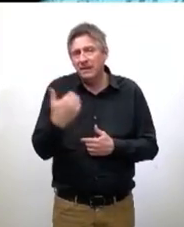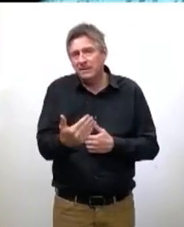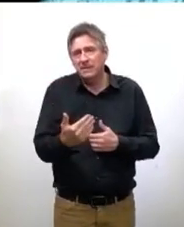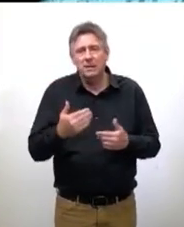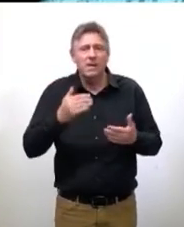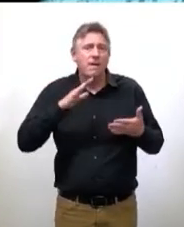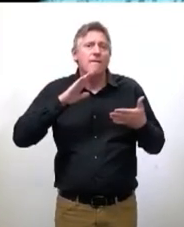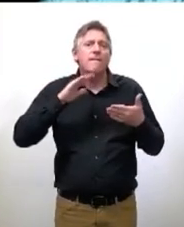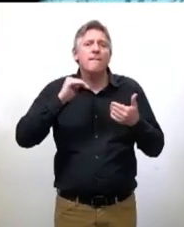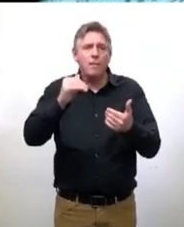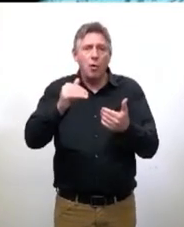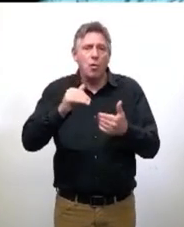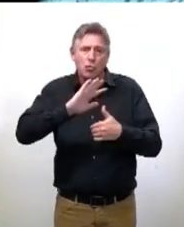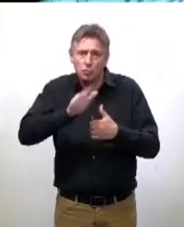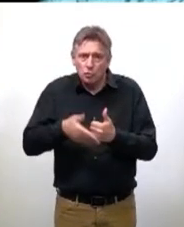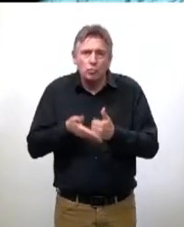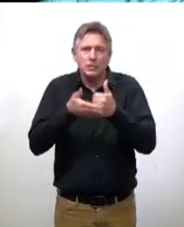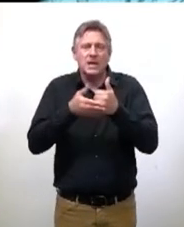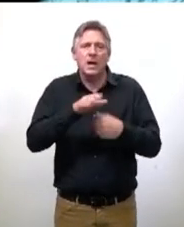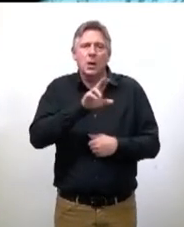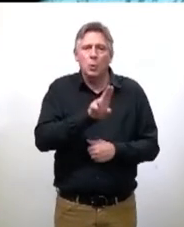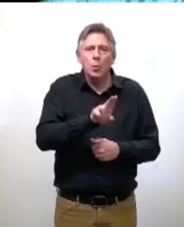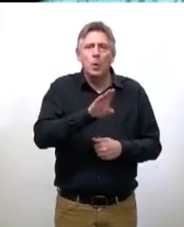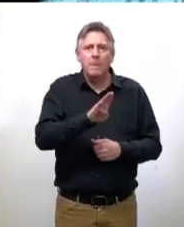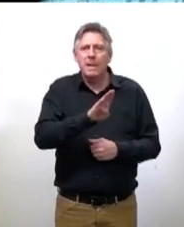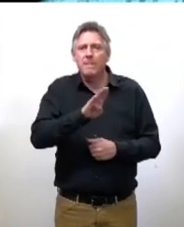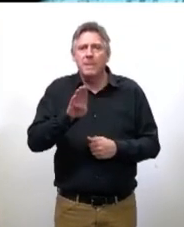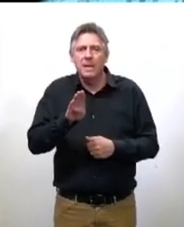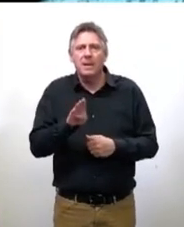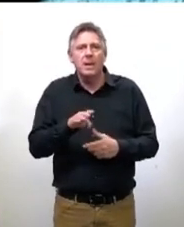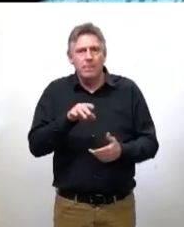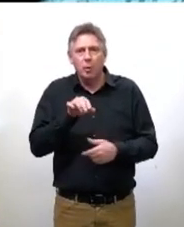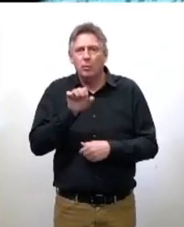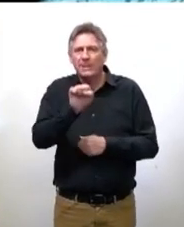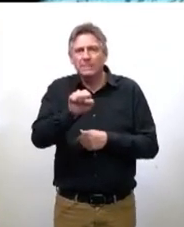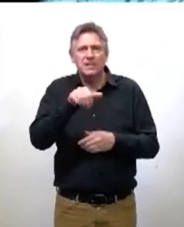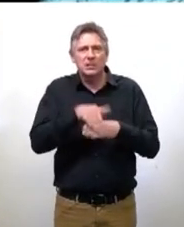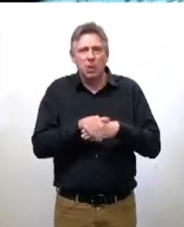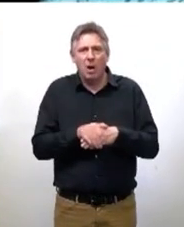de soutien à l'UBB pour le barrage de samedi soir prochain contre Clermont. Merci à tous.